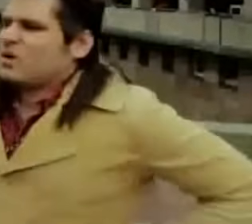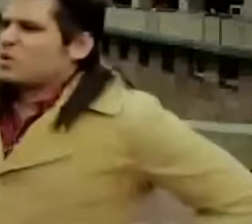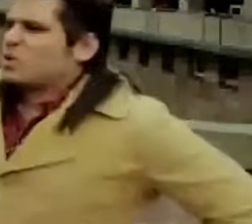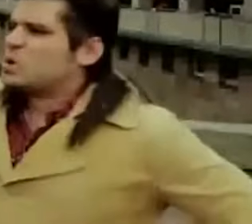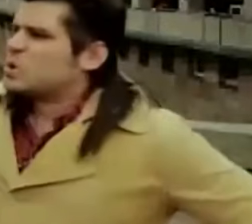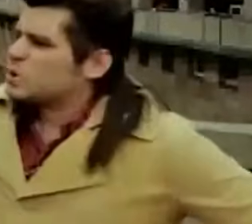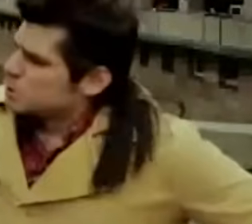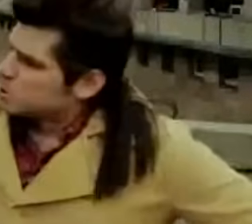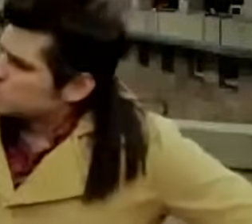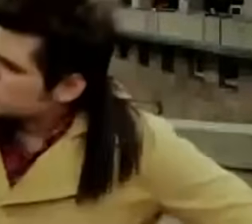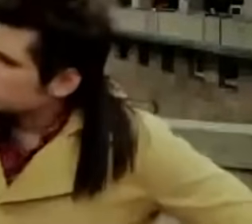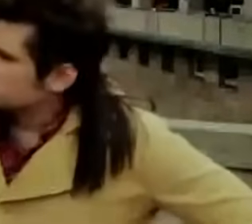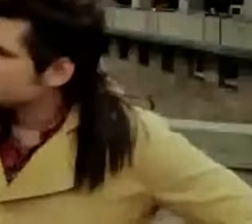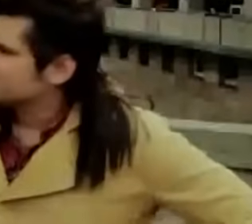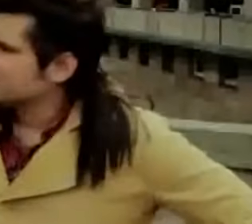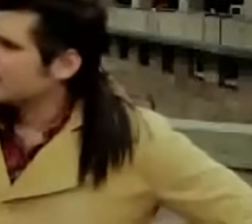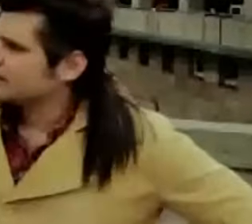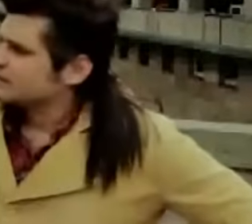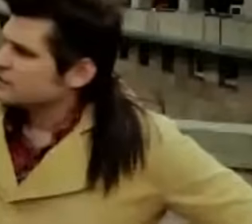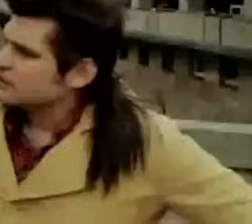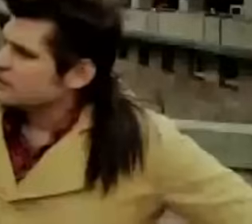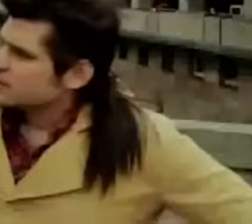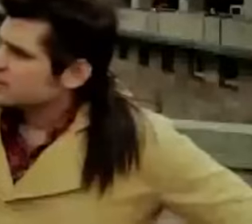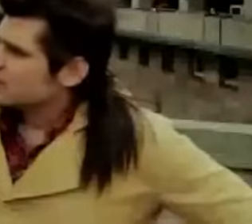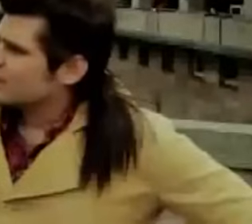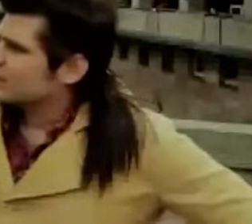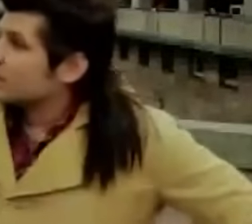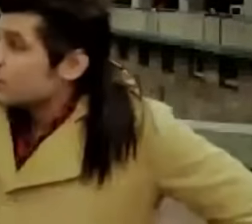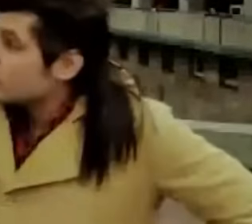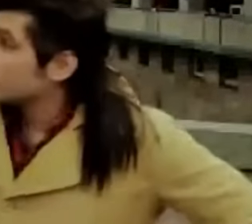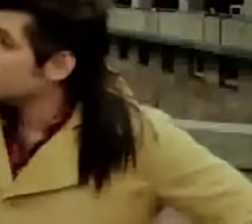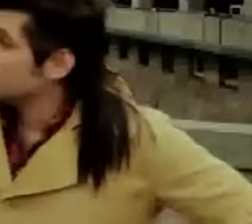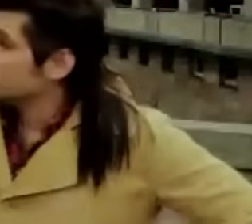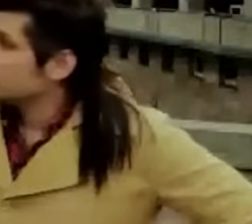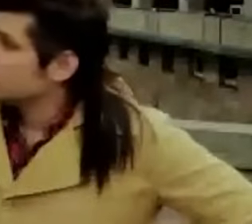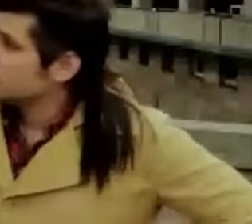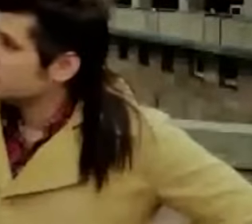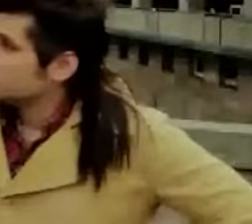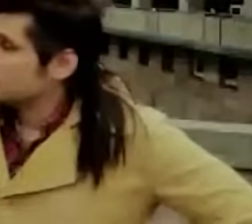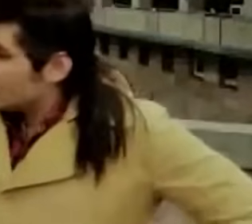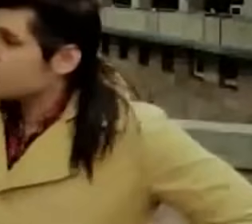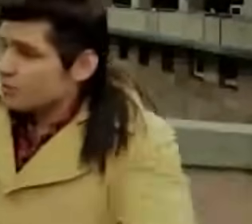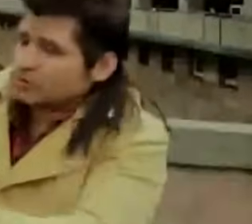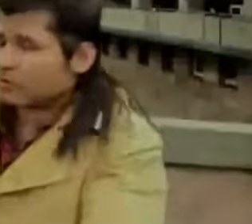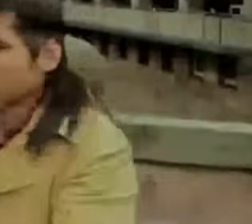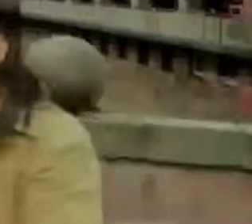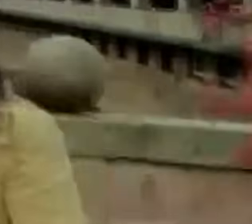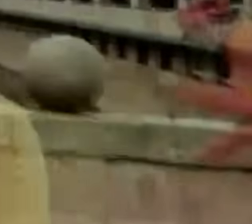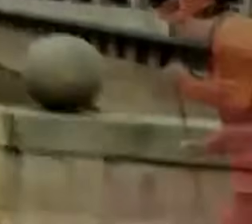Ahmet Şahin ve anne üçlüsü nehrin önüne gelip bakındıktan sonra Ahmet'in komutuyla düz gitmeye karar verdiler.